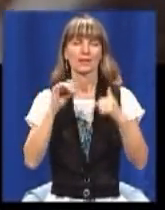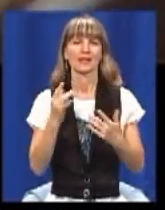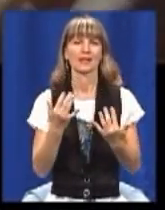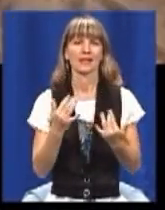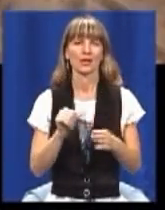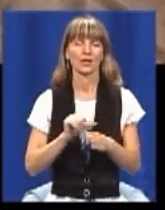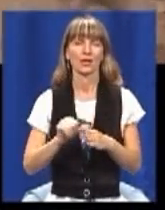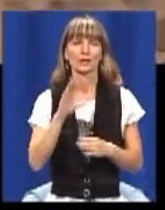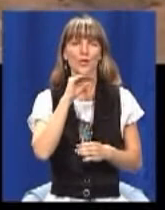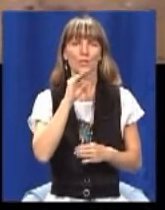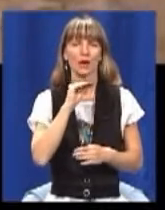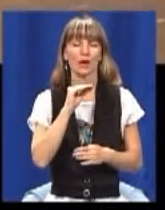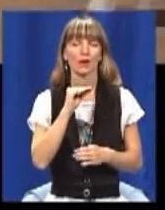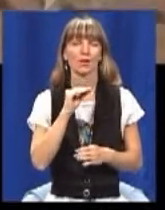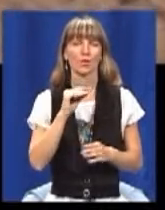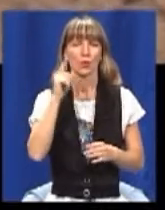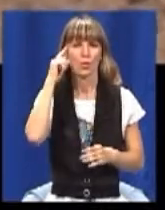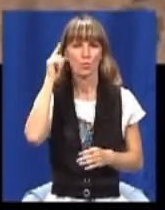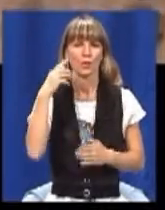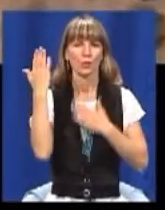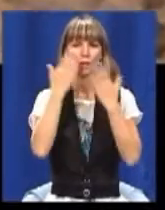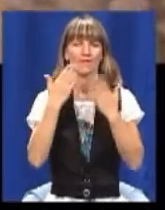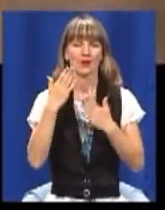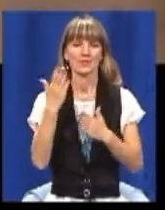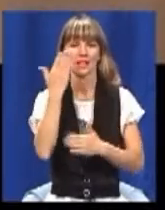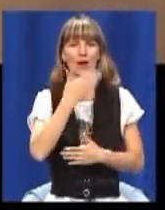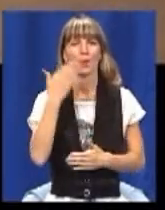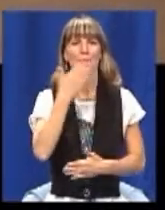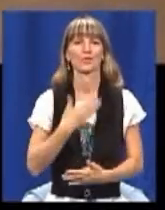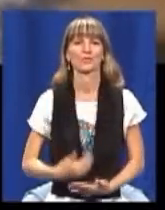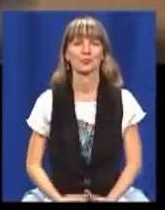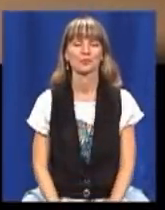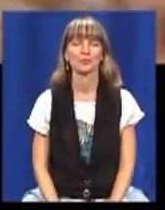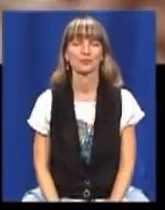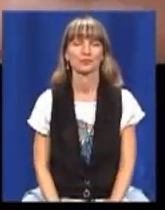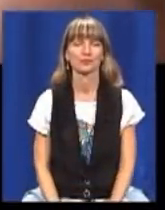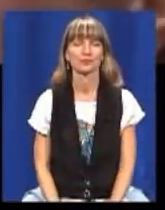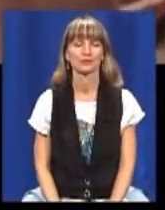деякі окремі цуценята навіть вміють умиватися лапою.